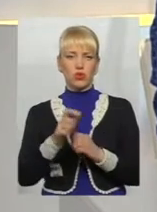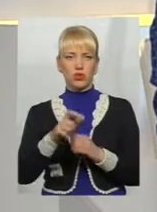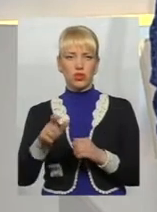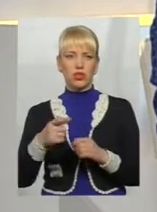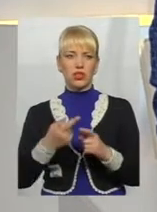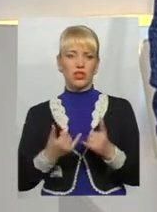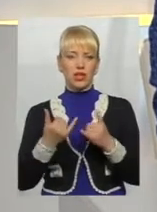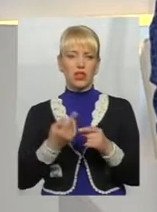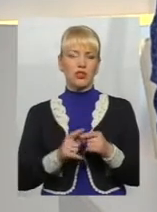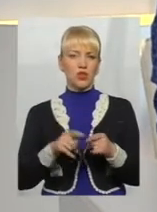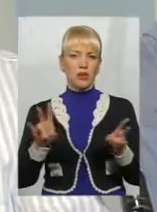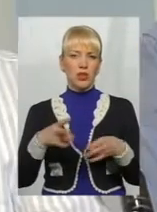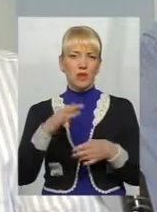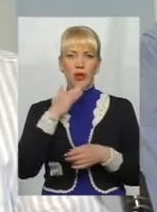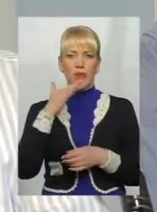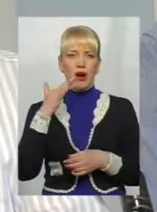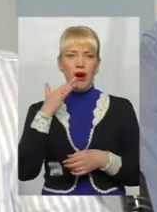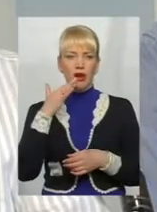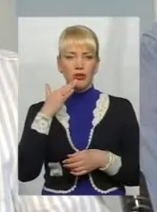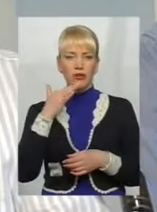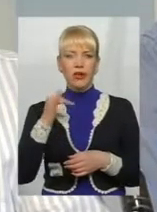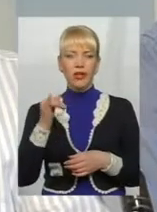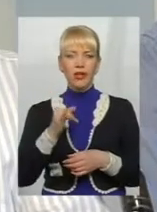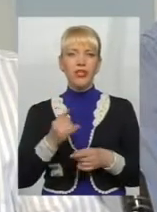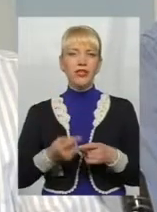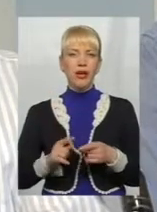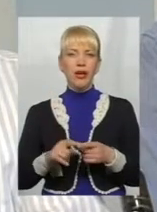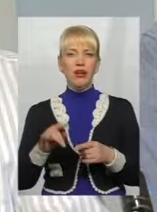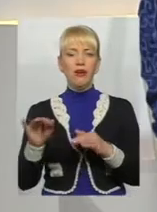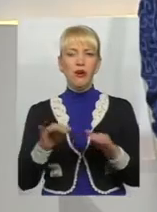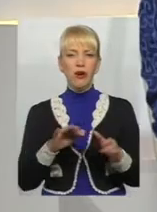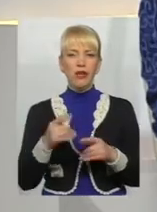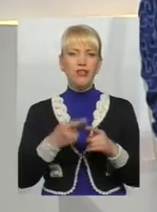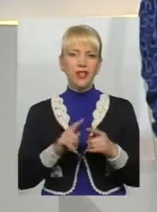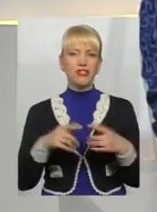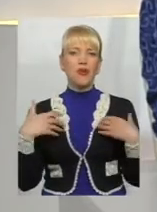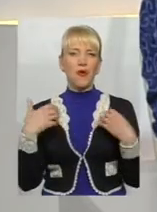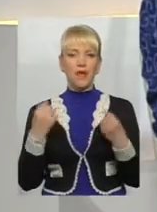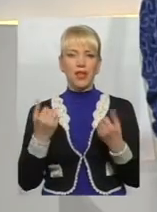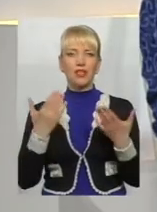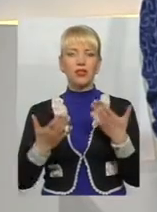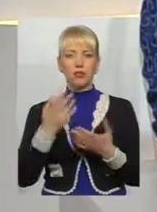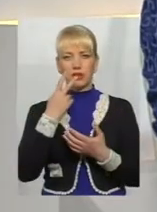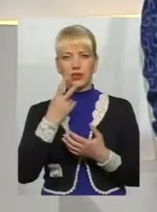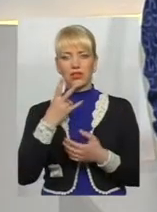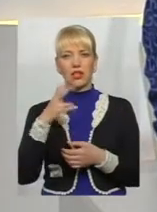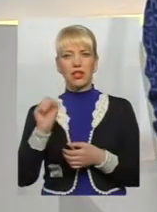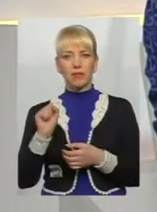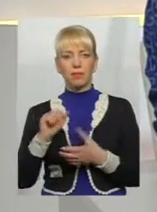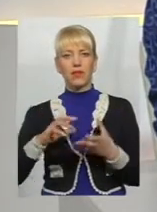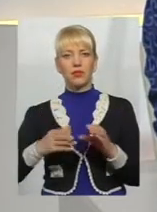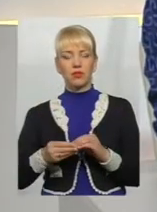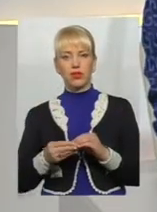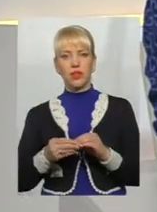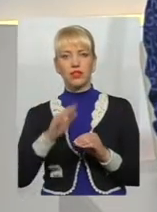не так багато потрібно, і це рух, власне, здоров'я. Якщо поглянути на